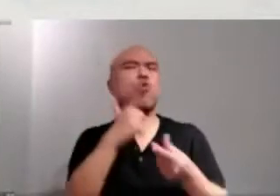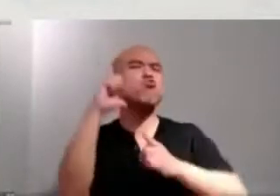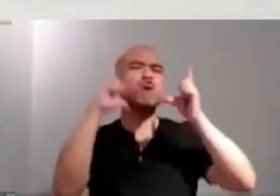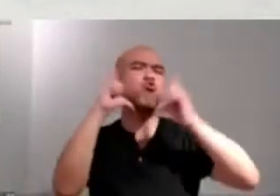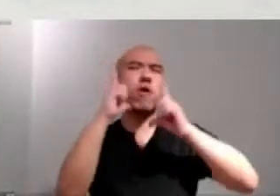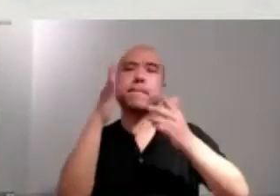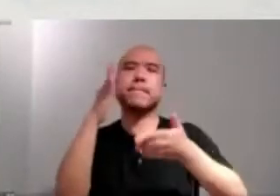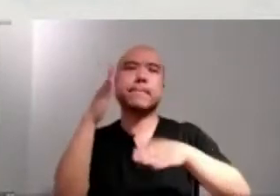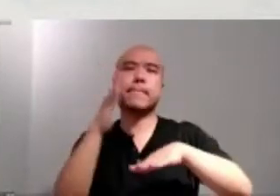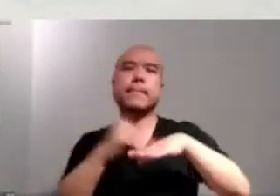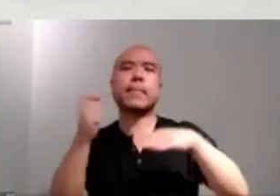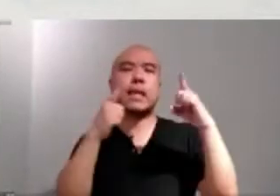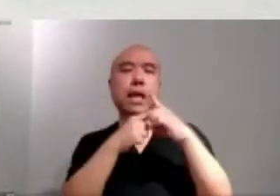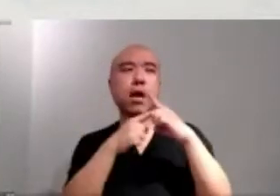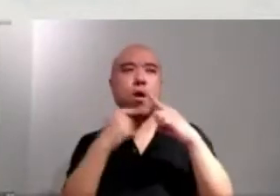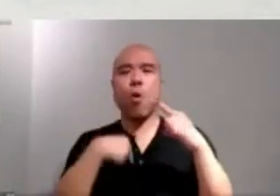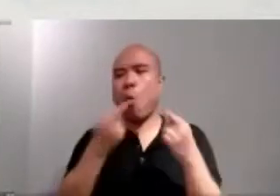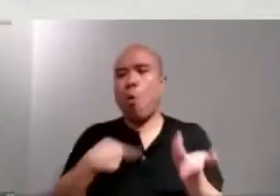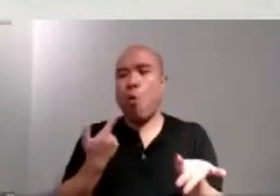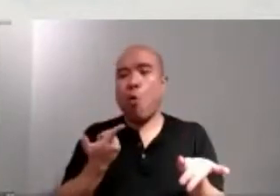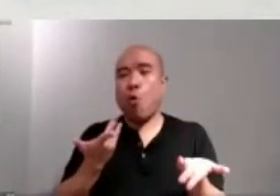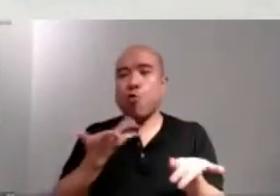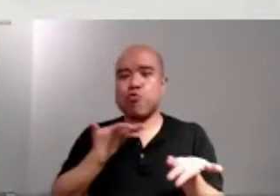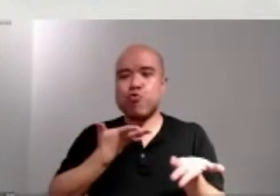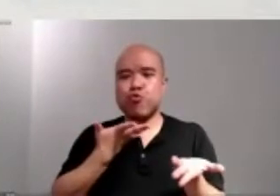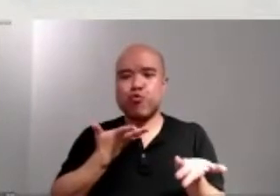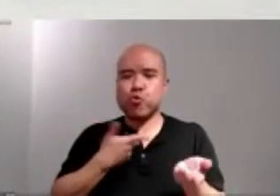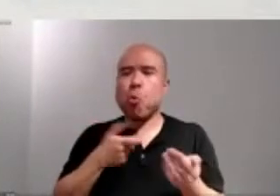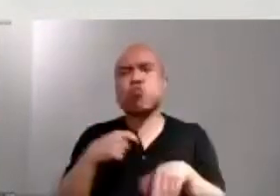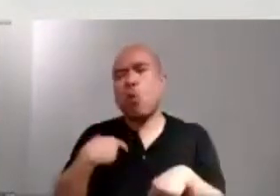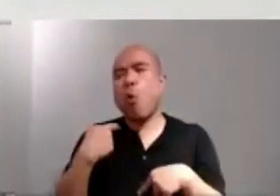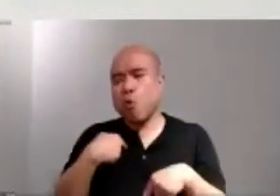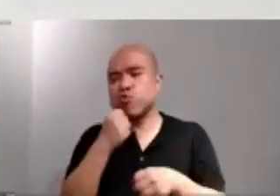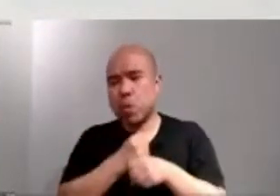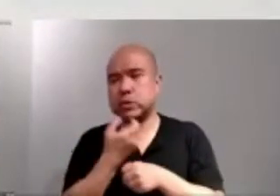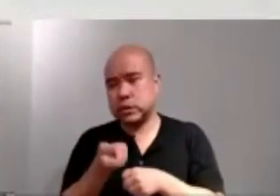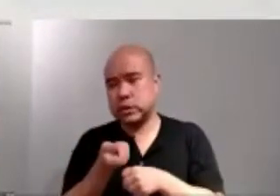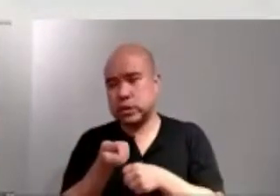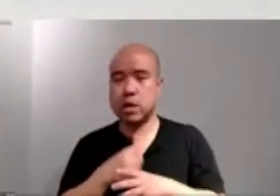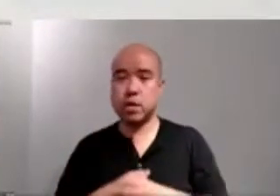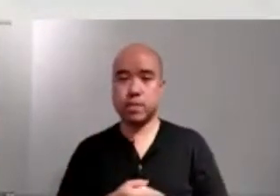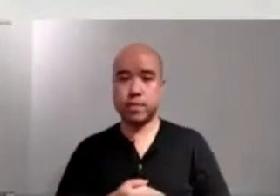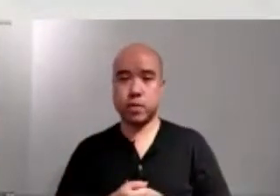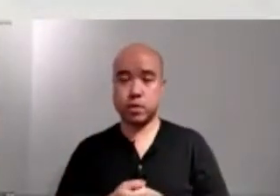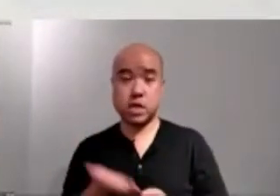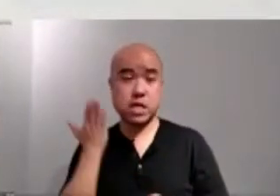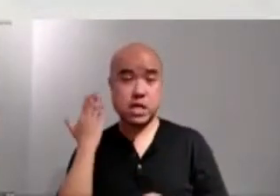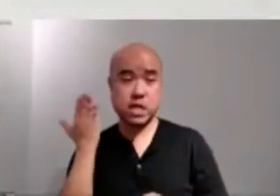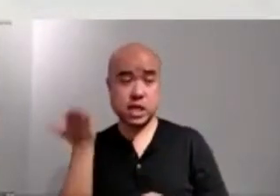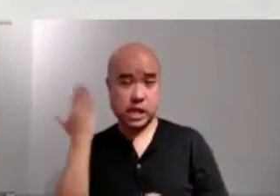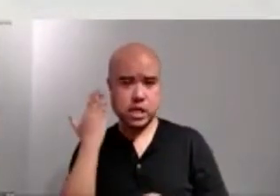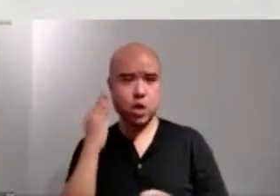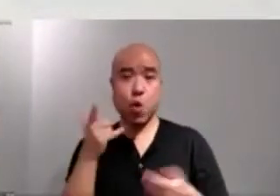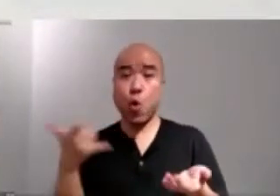嘅善事慈善嘅工作，直至到今年啦。頭先我都提過，原本咧我哋要幫武漢嗰度去揾一啲物資啊